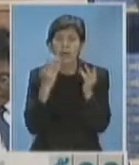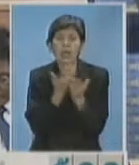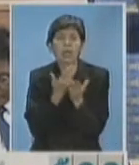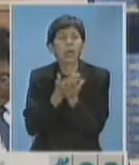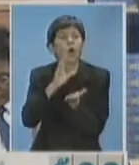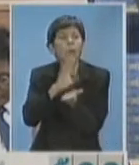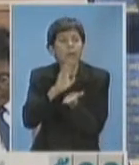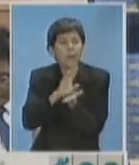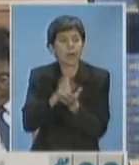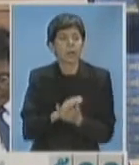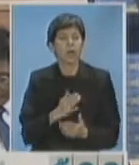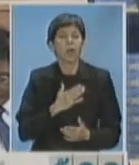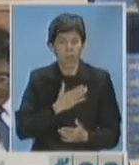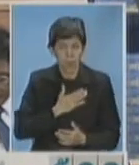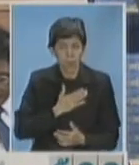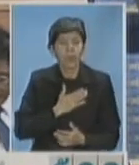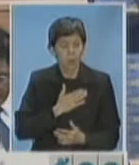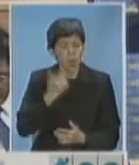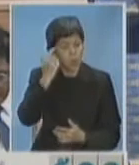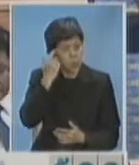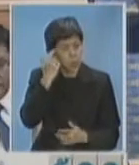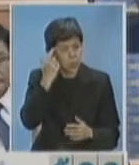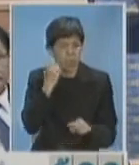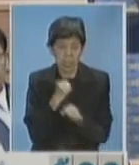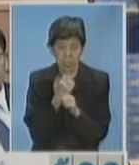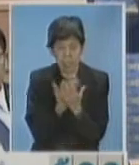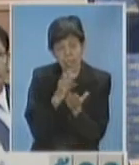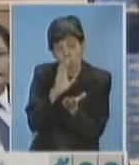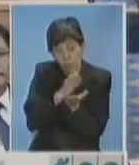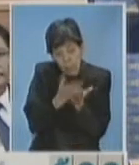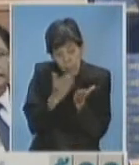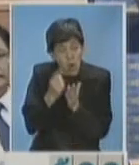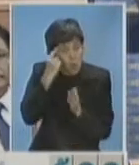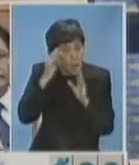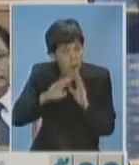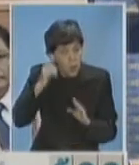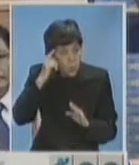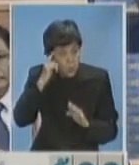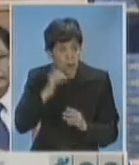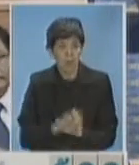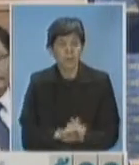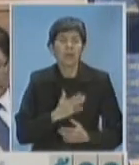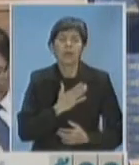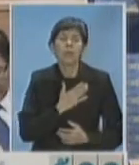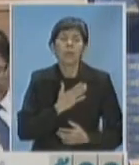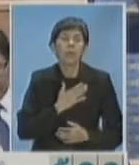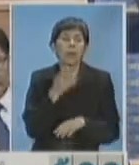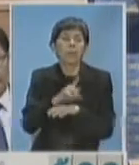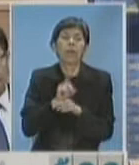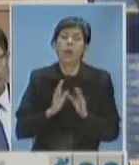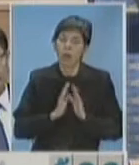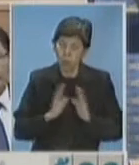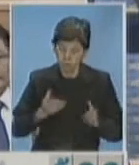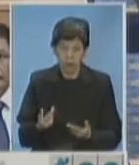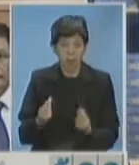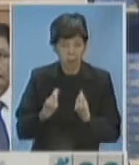ณและผมก็ได้รู้ว่าความจริงในการพิจารณางบประมาณนั้นเป็นอย่างไรท่านประธานครับผมกราบขอบพระคุณท่านประธานที่ได้อนุ